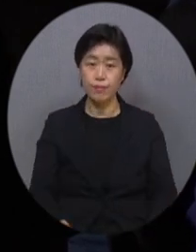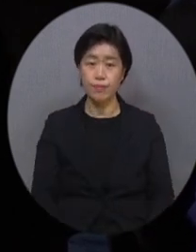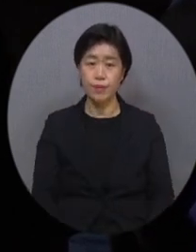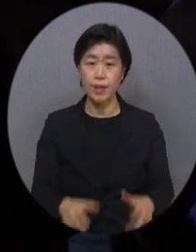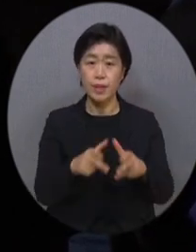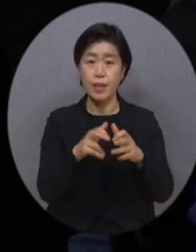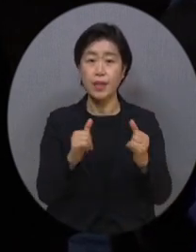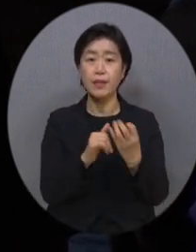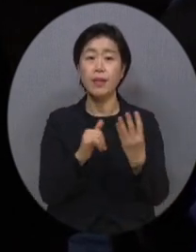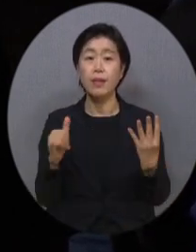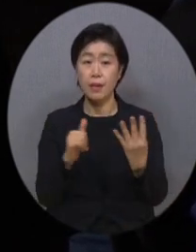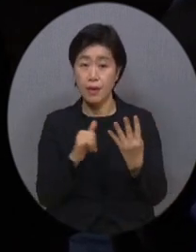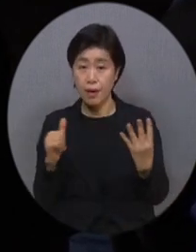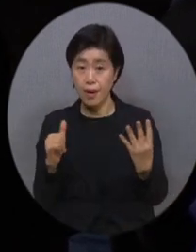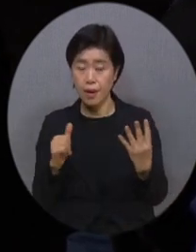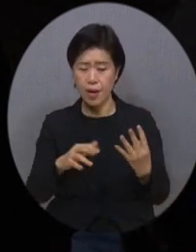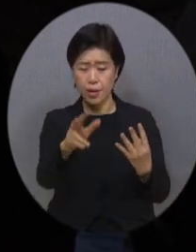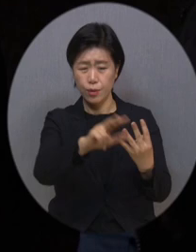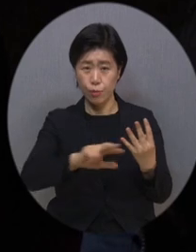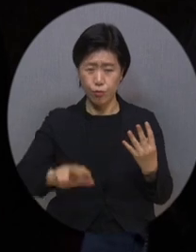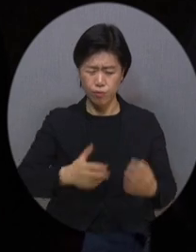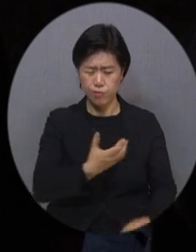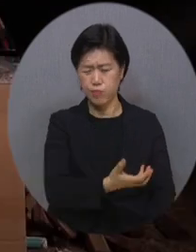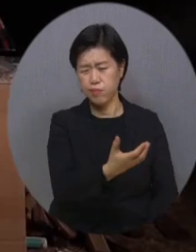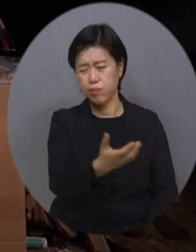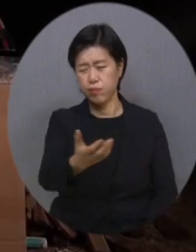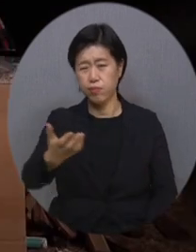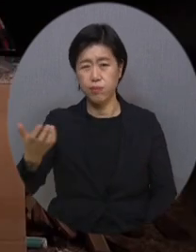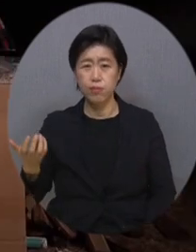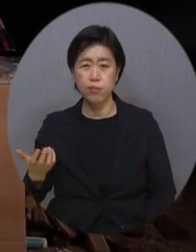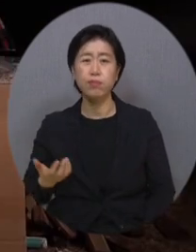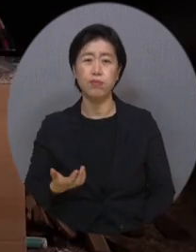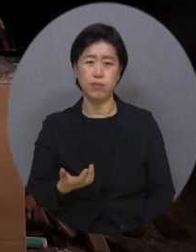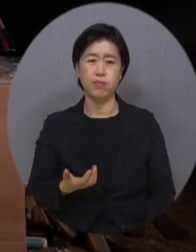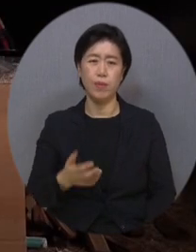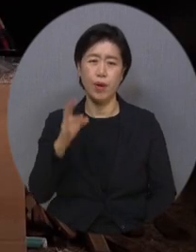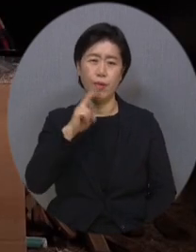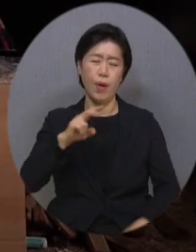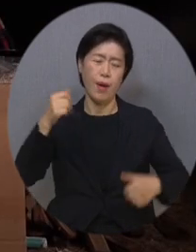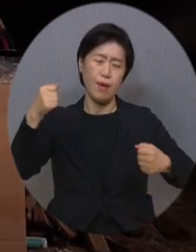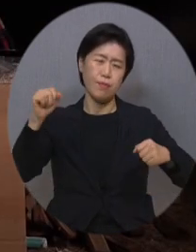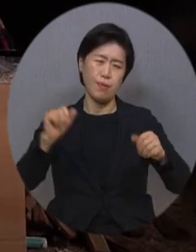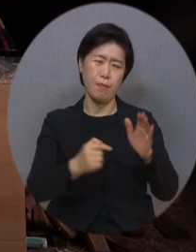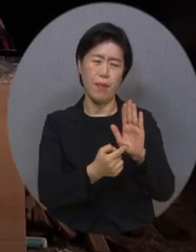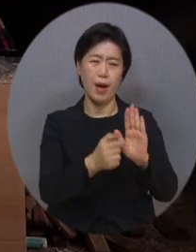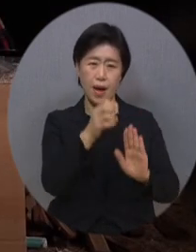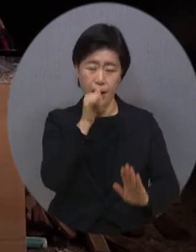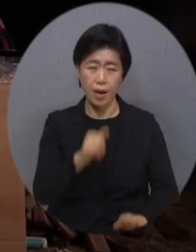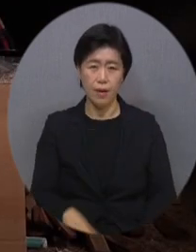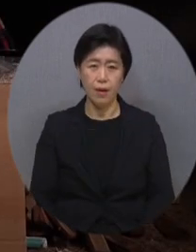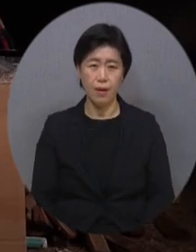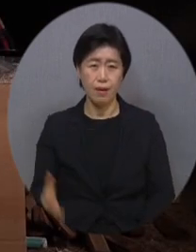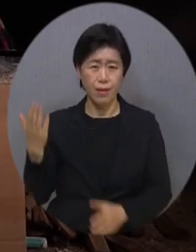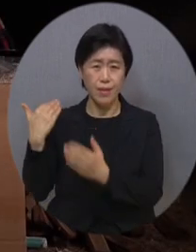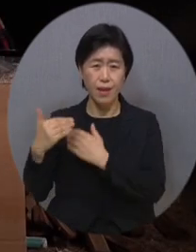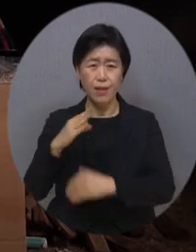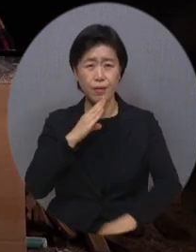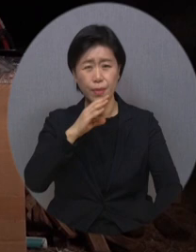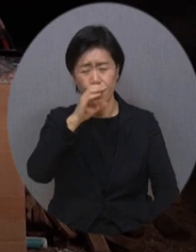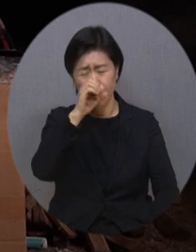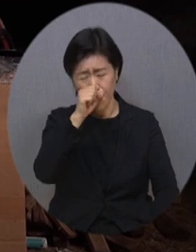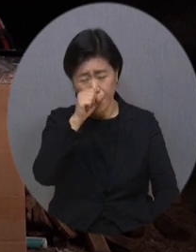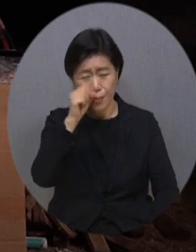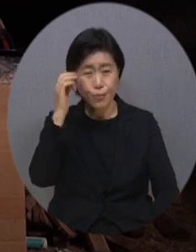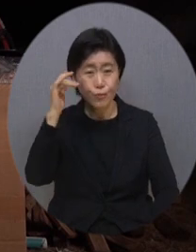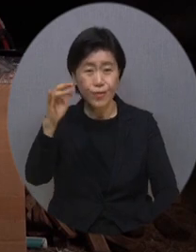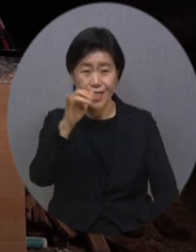4명이 장애인 4명이 그때 전국을 다 돌아다녔지. 어마어마하게 돌아다녔지. 그때가 그래도 좀 좋은 추억이었다. 야, 그러니까 개런티는